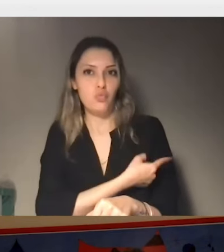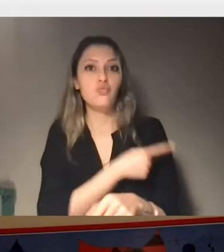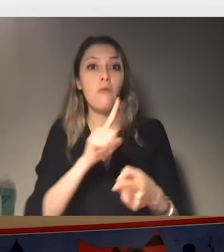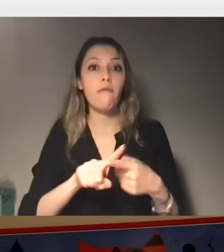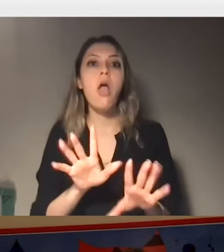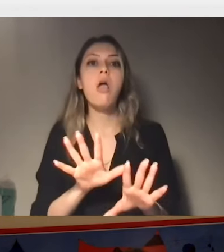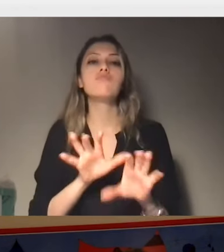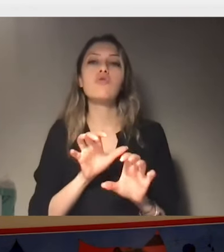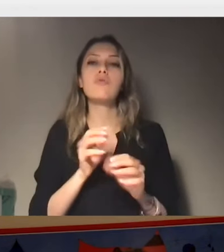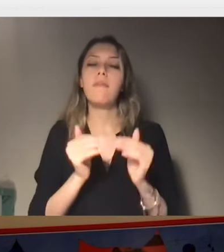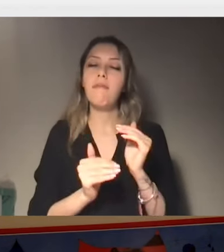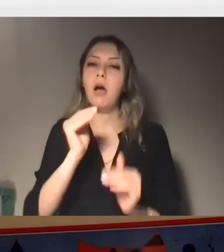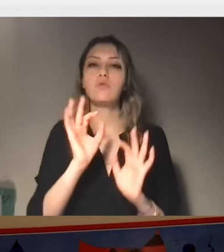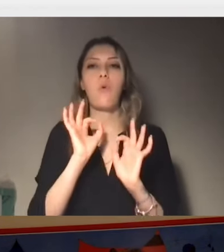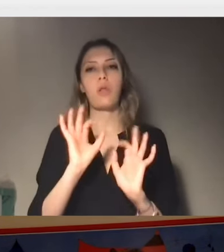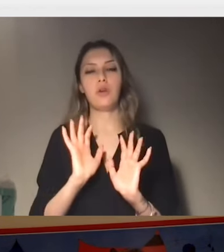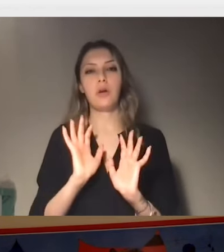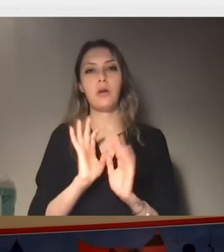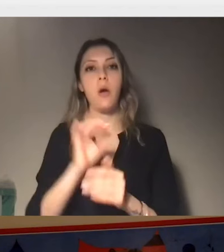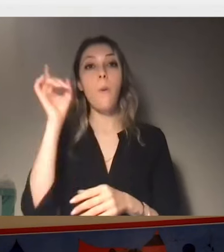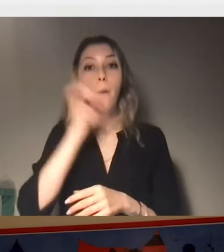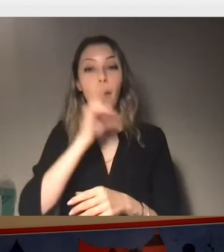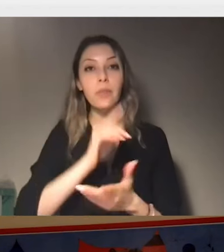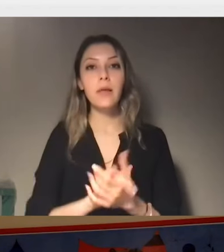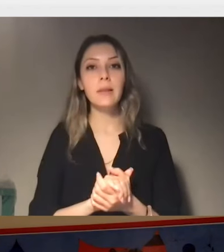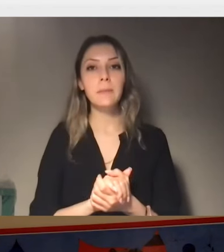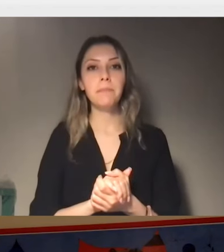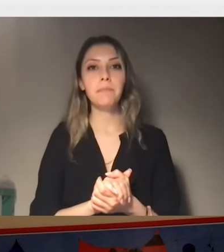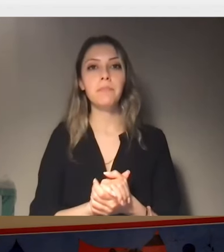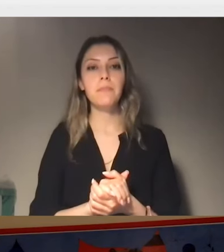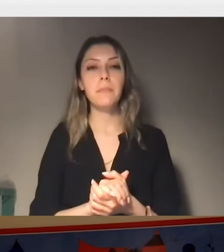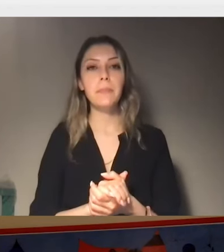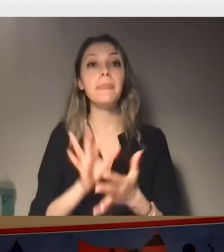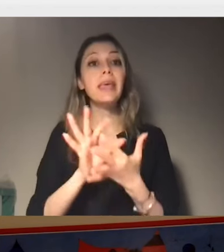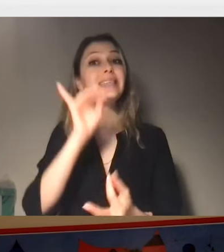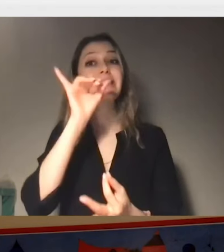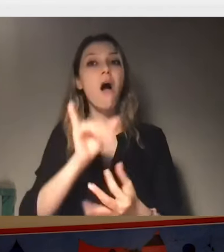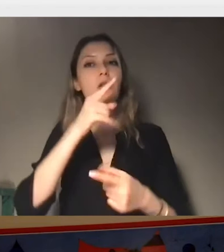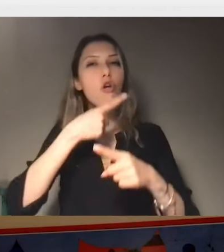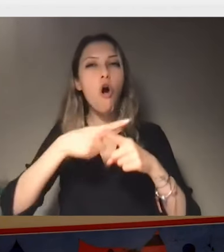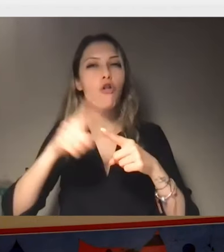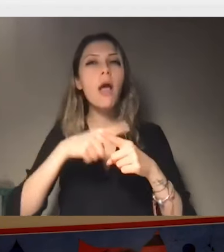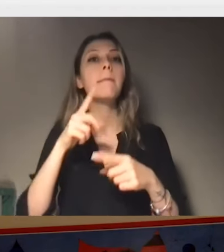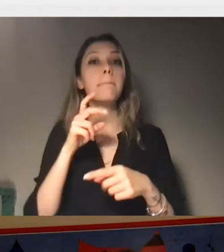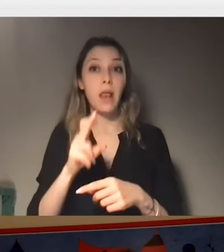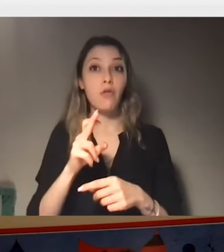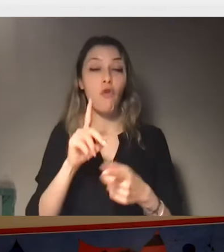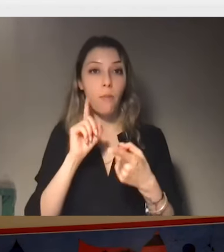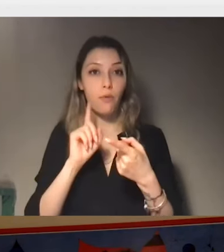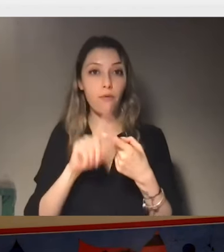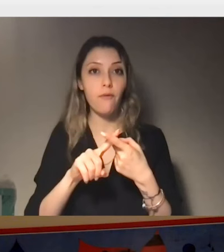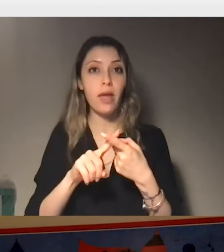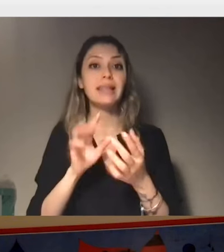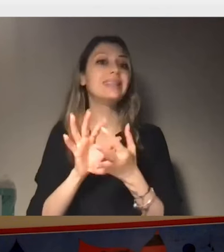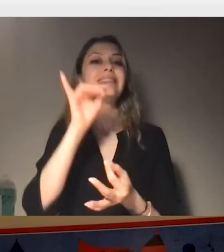çok daha fazla aslında. O nedenle hem de insan hakları ortak platformu aslında insan